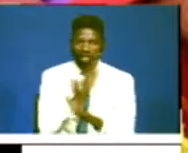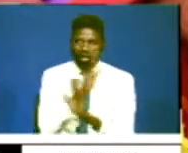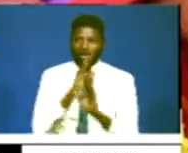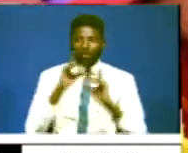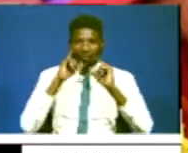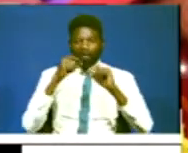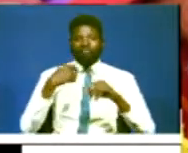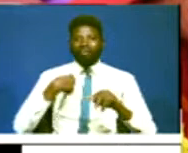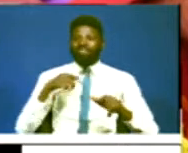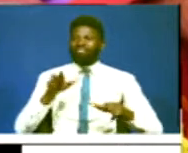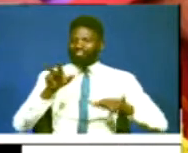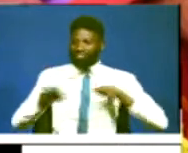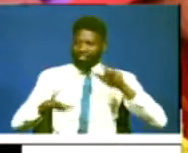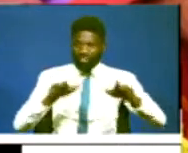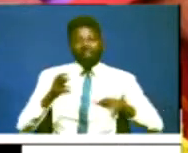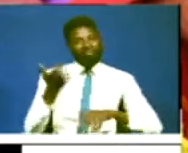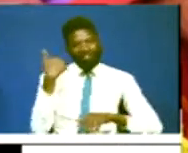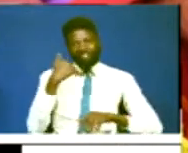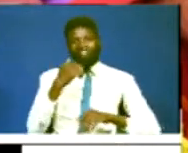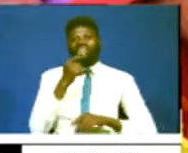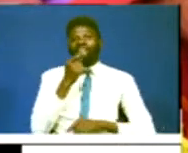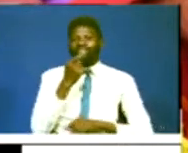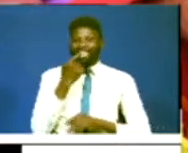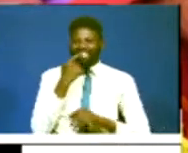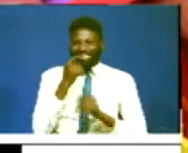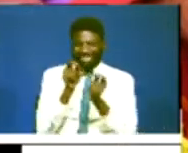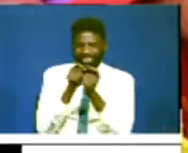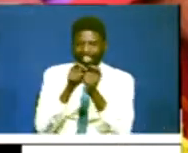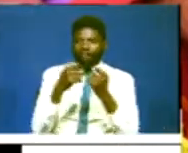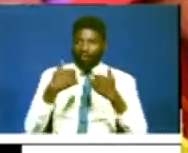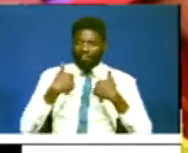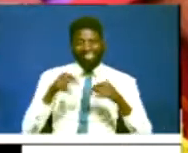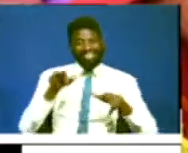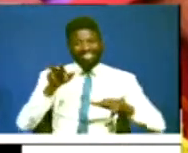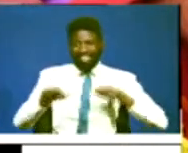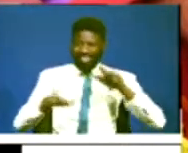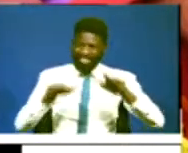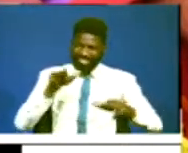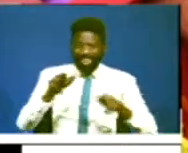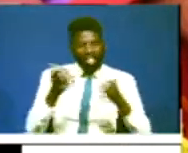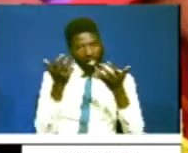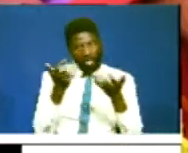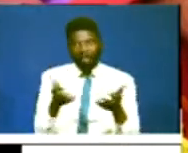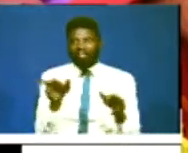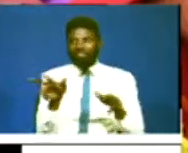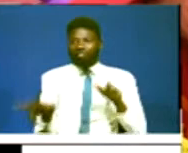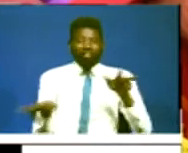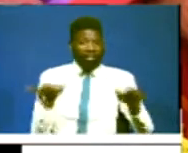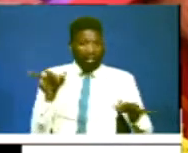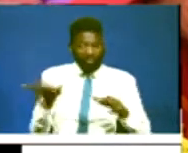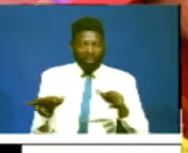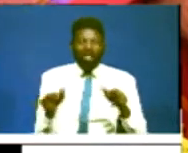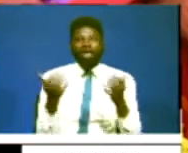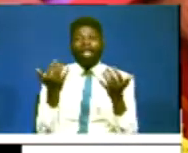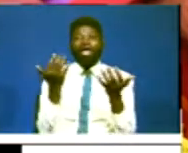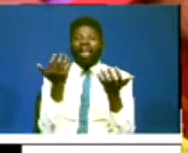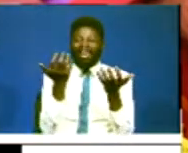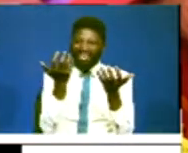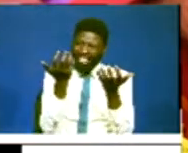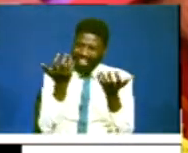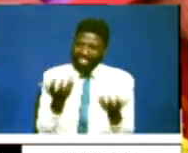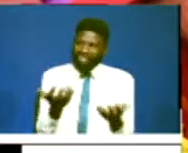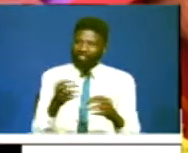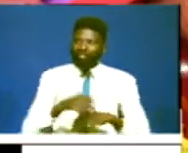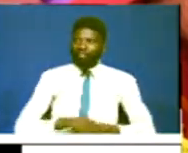jiga invested. Sinema nilikuwa nimekuliwa na gage, nilikuwa naenda na mna hii. Hii miguu yangu ilikuwa imeharibika. Nimekuja